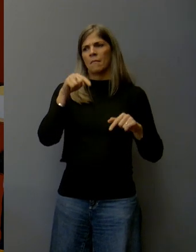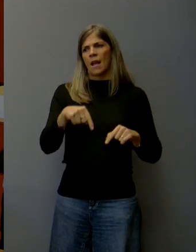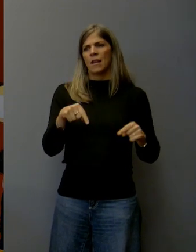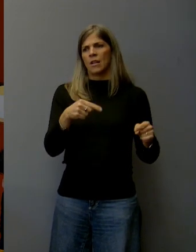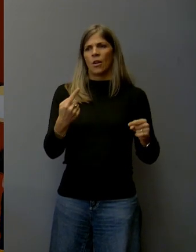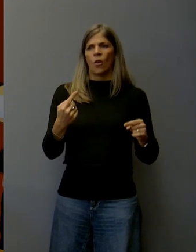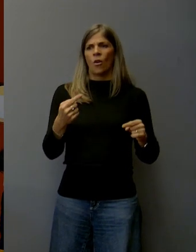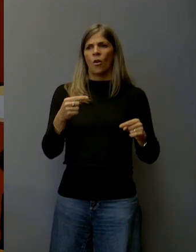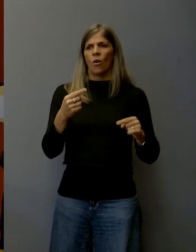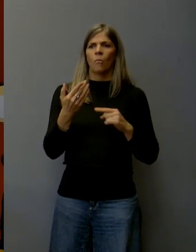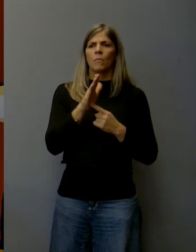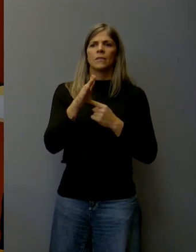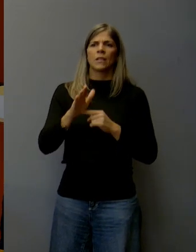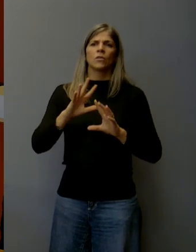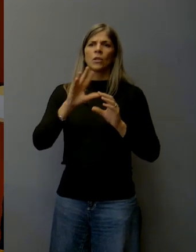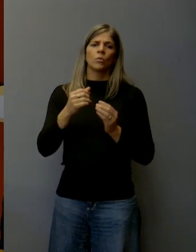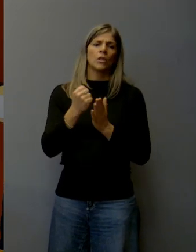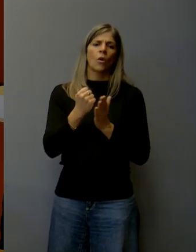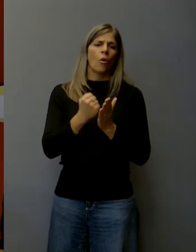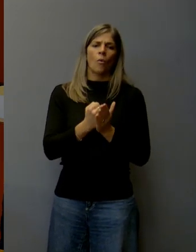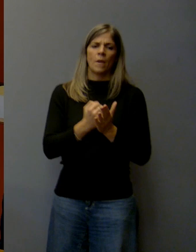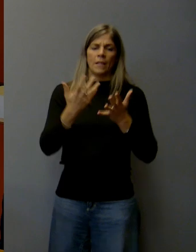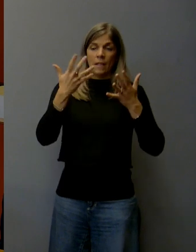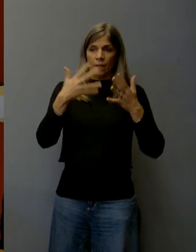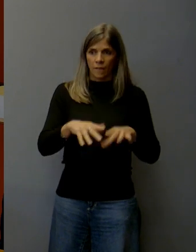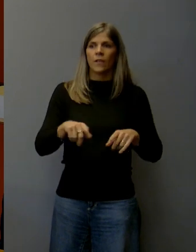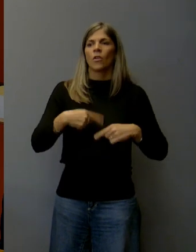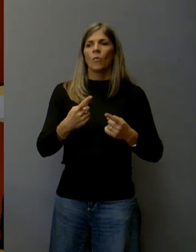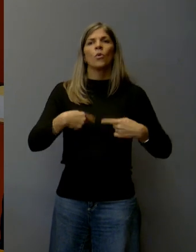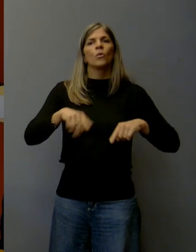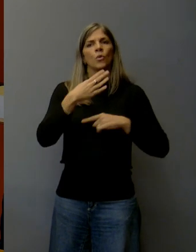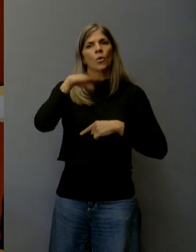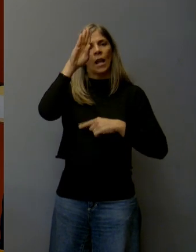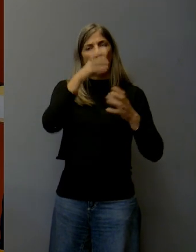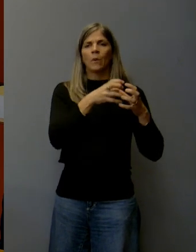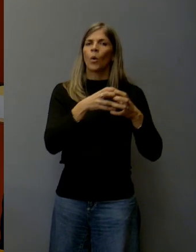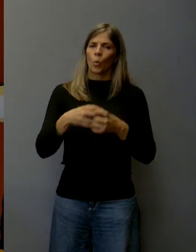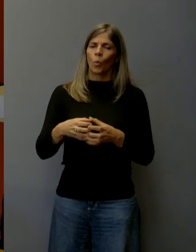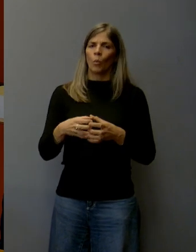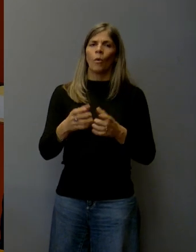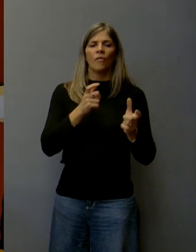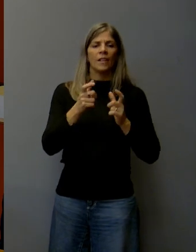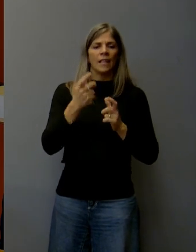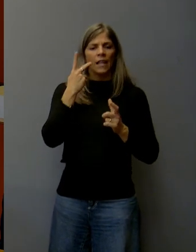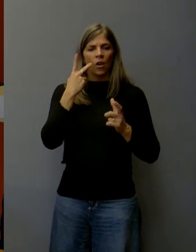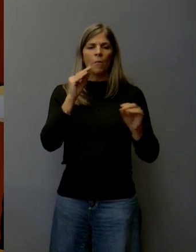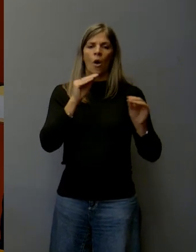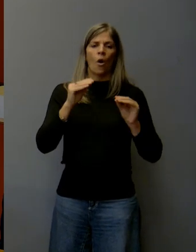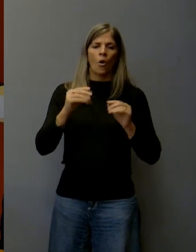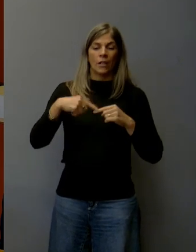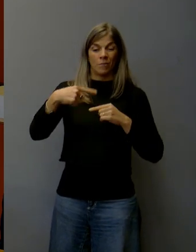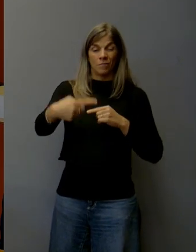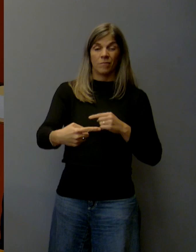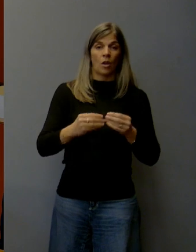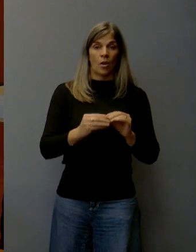tutti la presentazione dei documenti e poi fare una capigruppo per vedere l'ordine anche dei lavori dei giorni prossimi